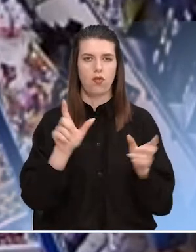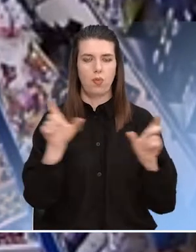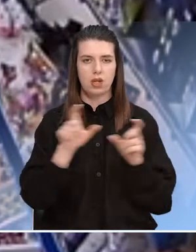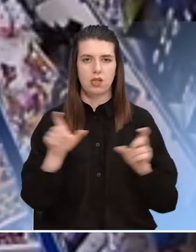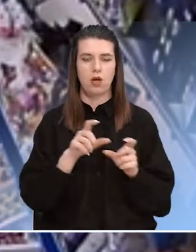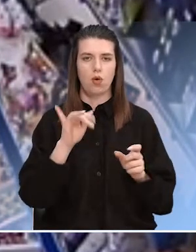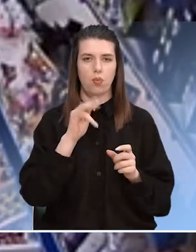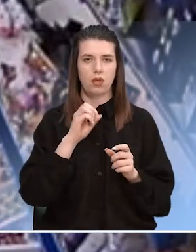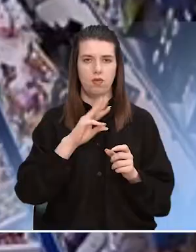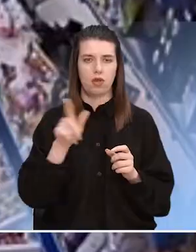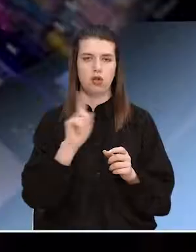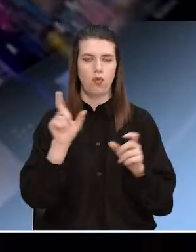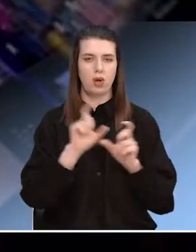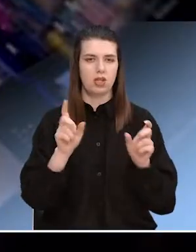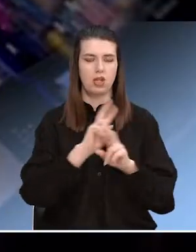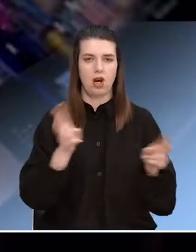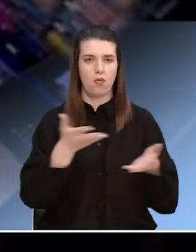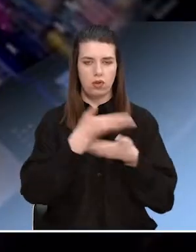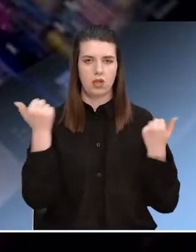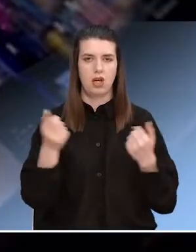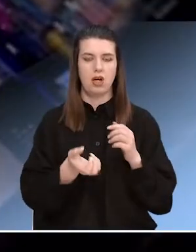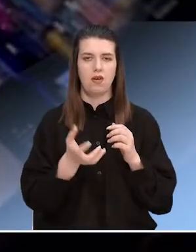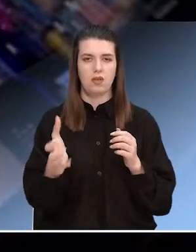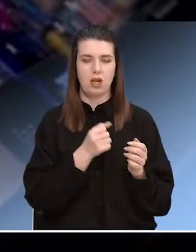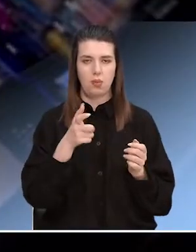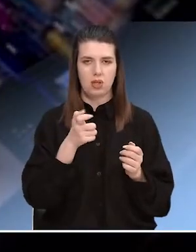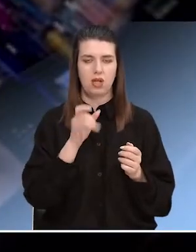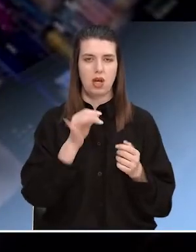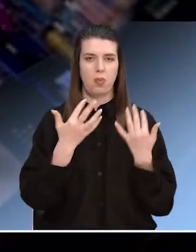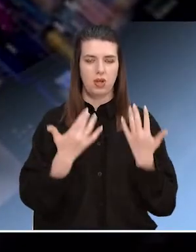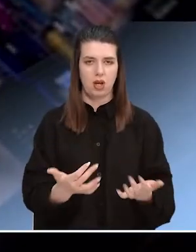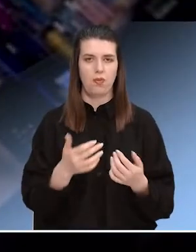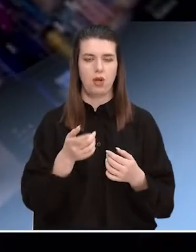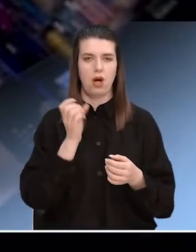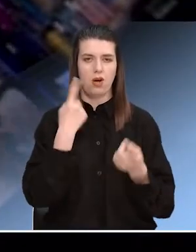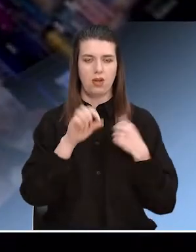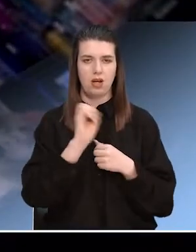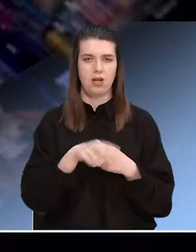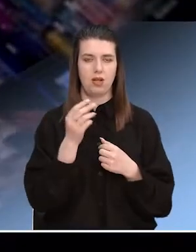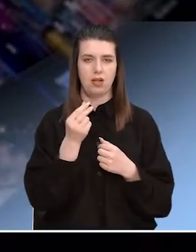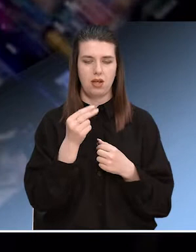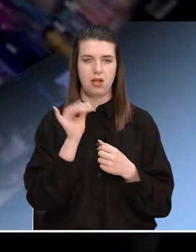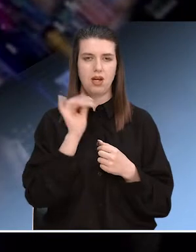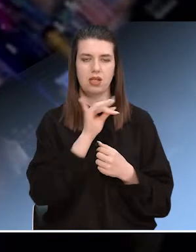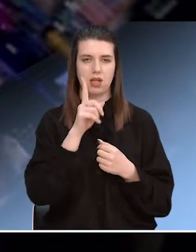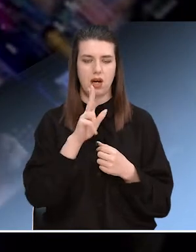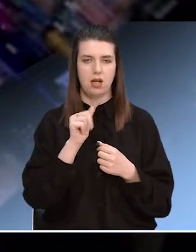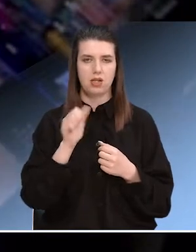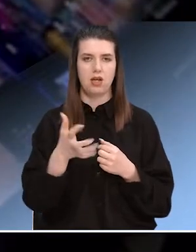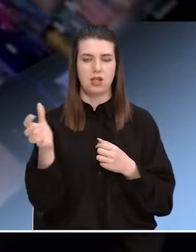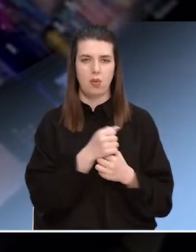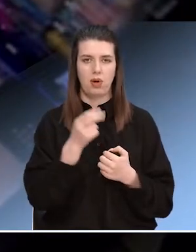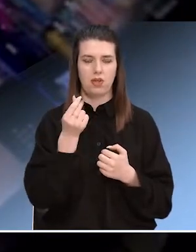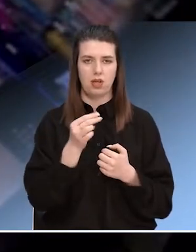мужчина рассказал что зашел в магазин убедившись что кроме продавца там никого нет достал пистолет и потребовал у него отдать ему денежные